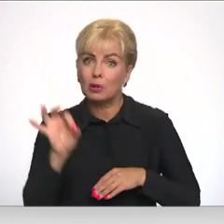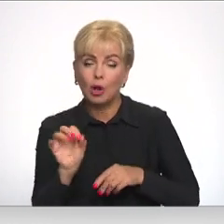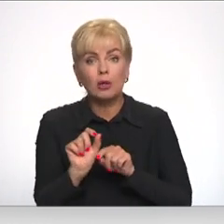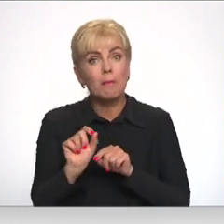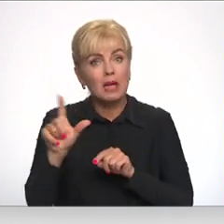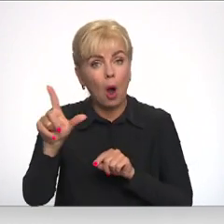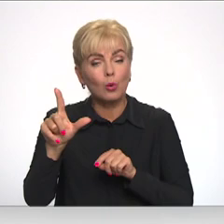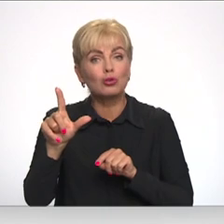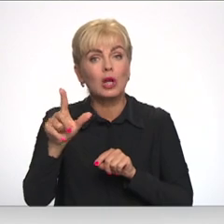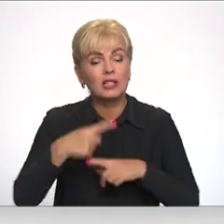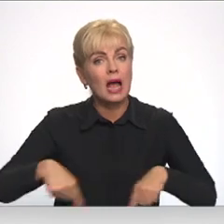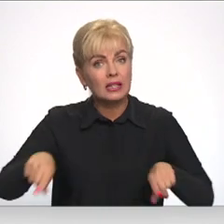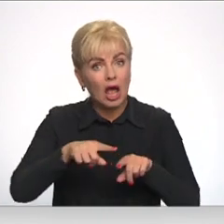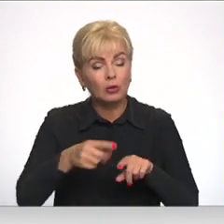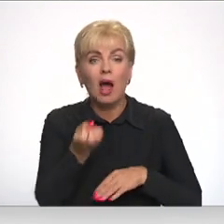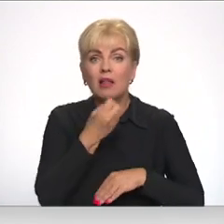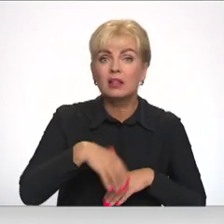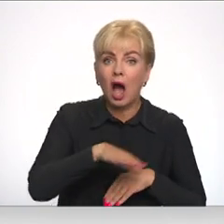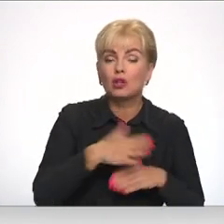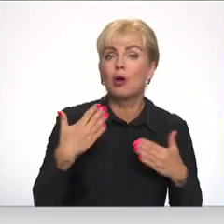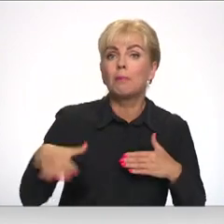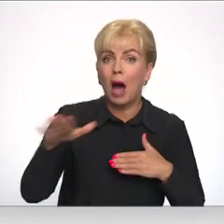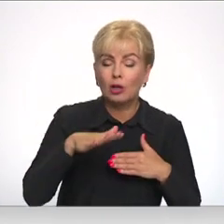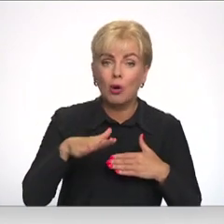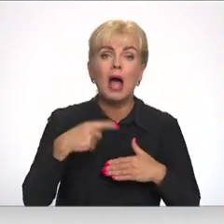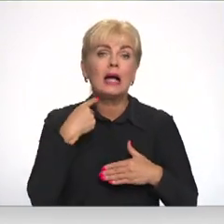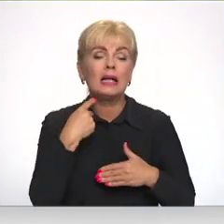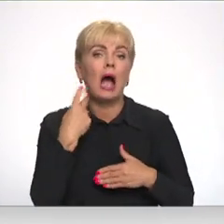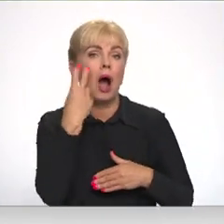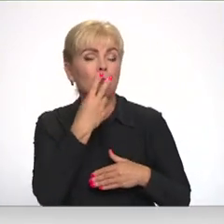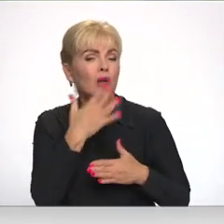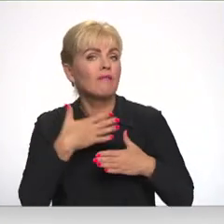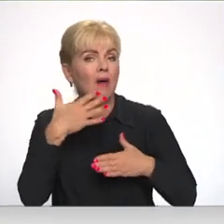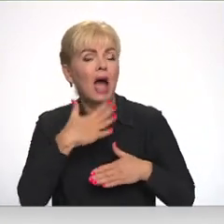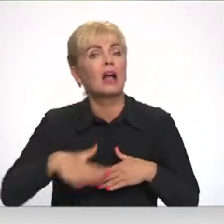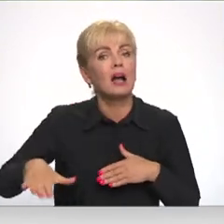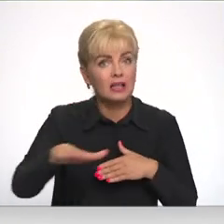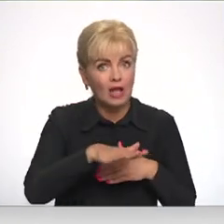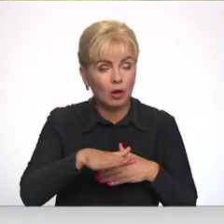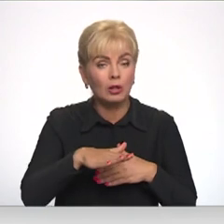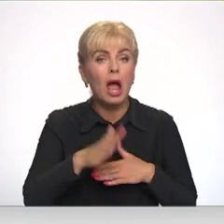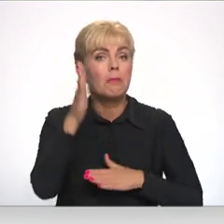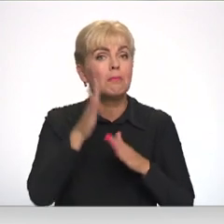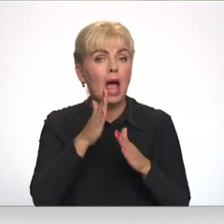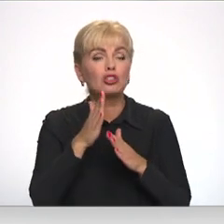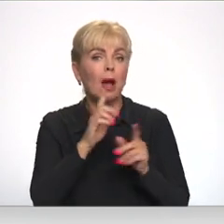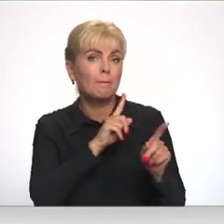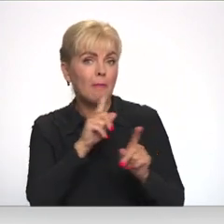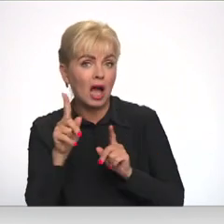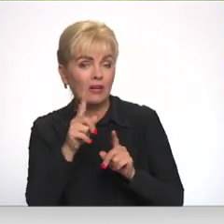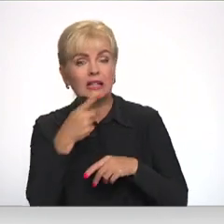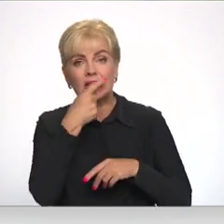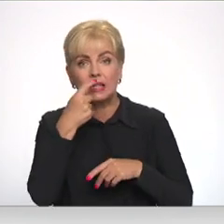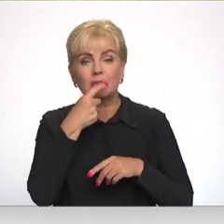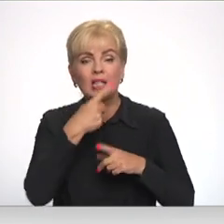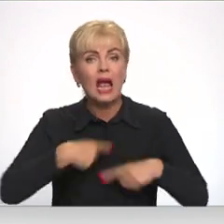pieaugušas teritorijas. Dārzos un parkos Rīgā mēs apsaimniekojam vairāk teritoriju. Rīgas mežu pārvaldībā ir gandrīz 800 hektāru